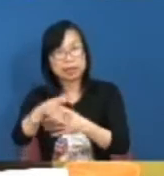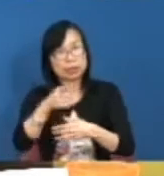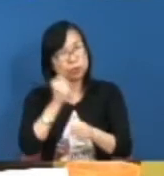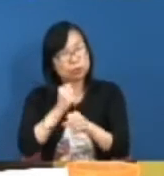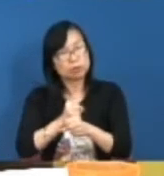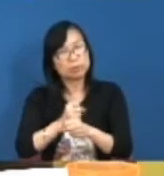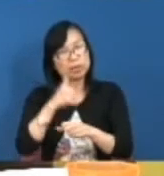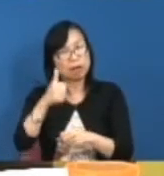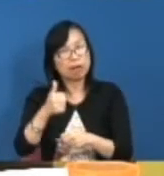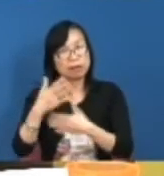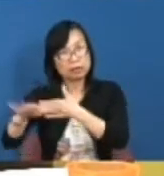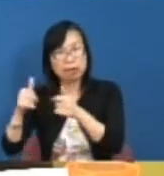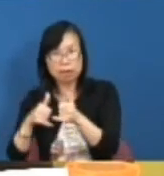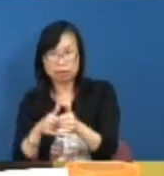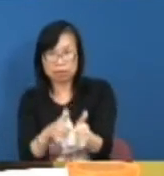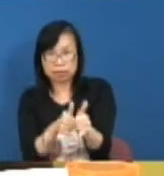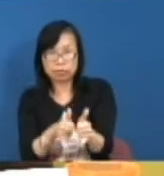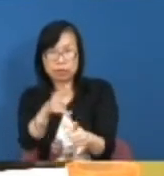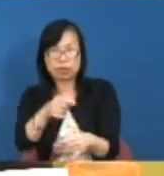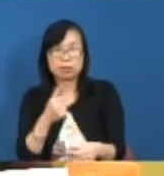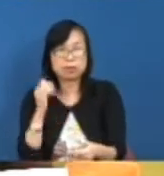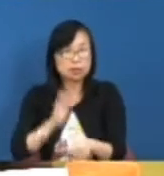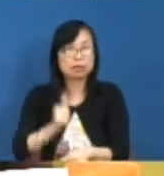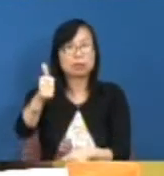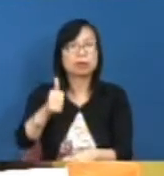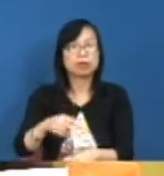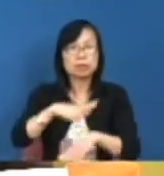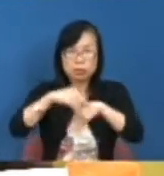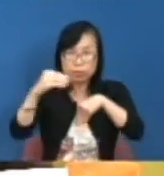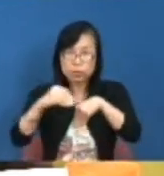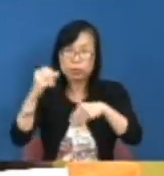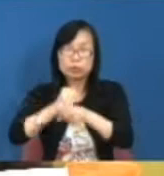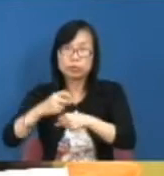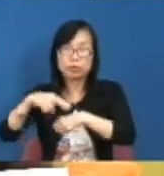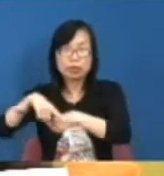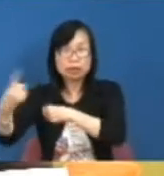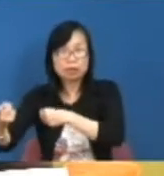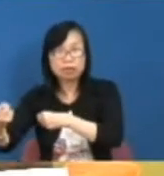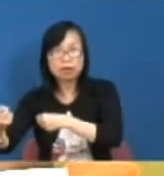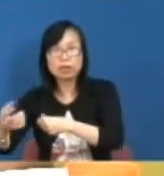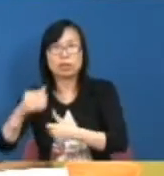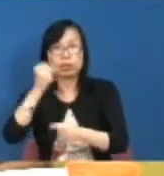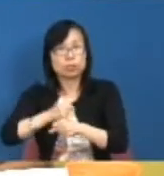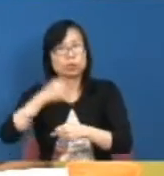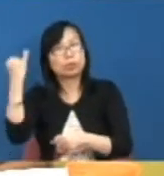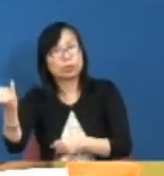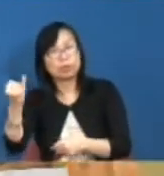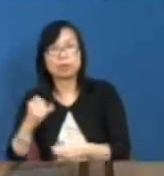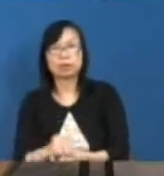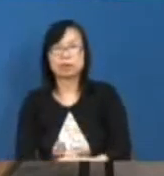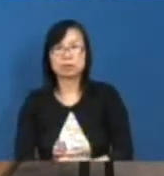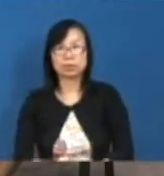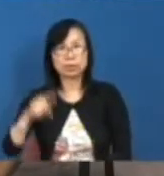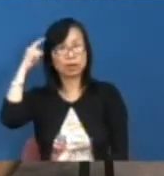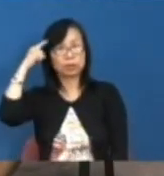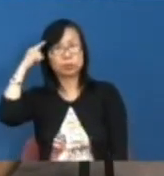就可以成功嘅？而長毛就做咗第二樣嘢，拉咗啲人去做咗一樣錯嘅嘢咧。 佢諗住成功咩？